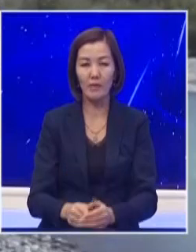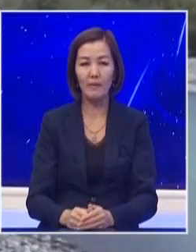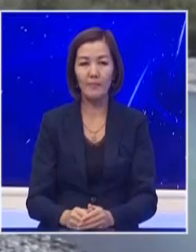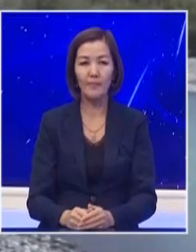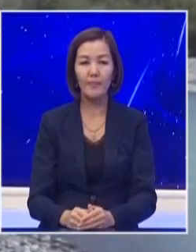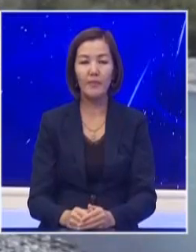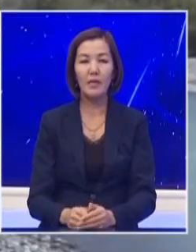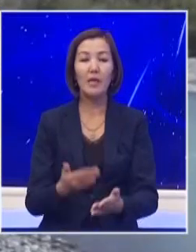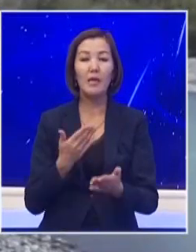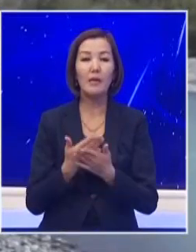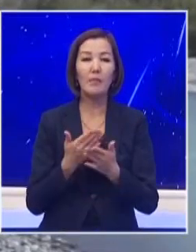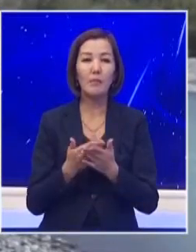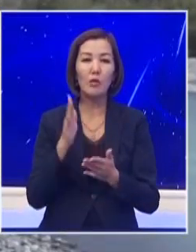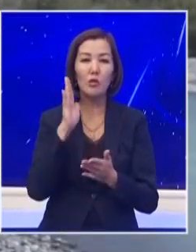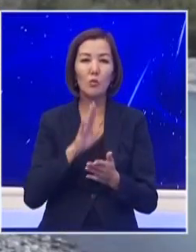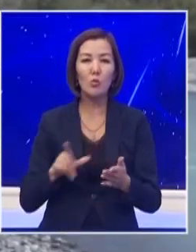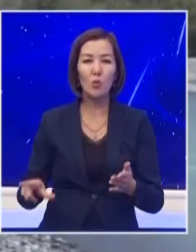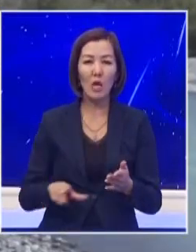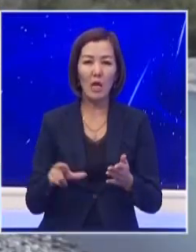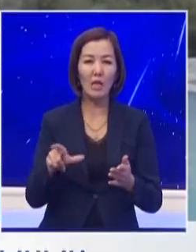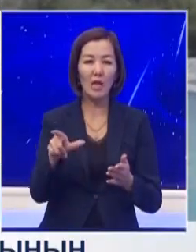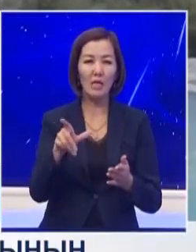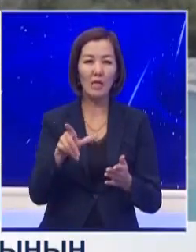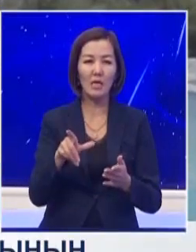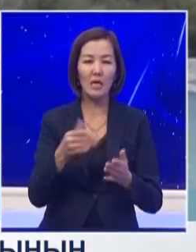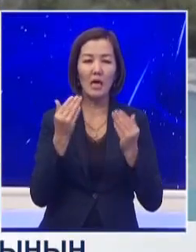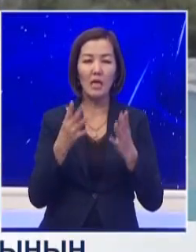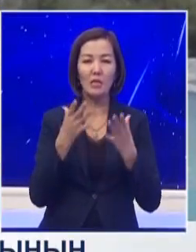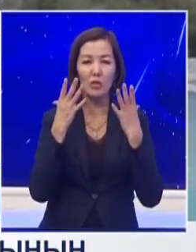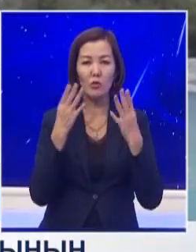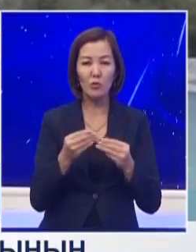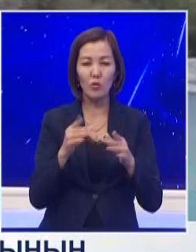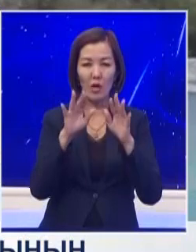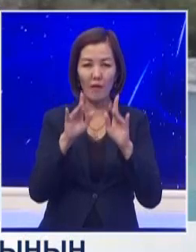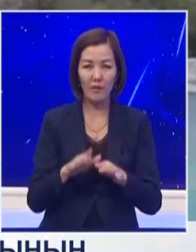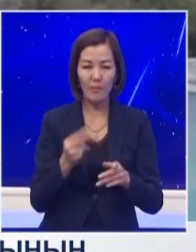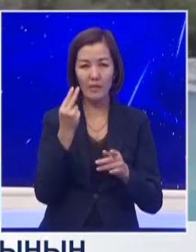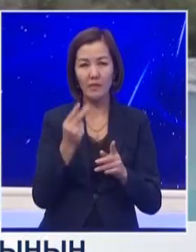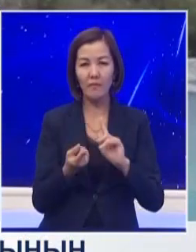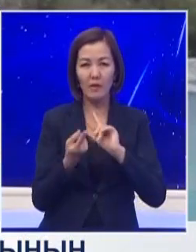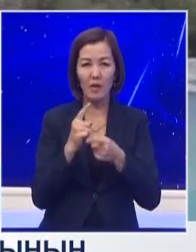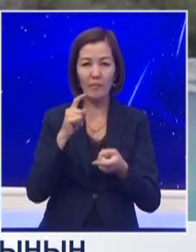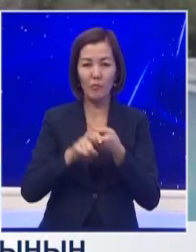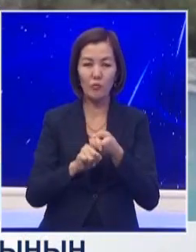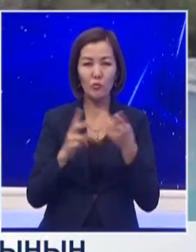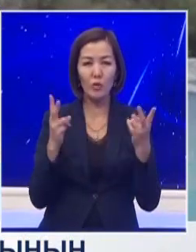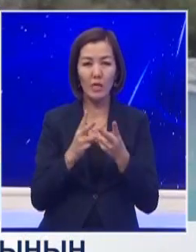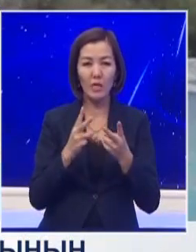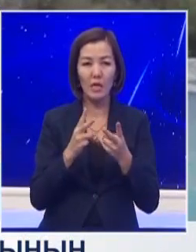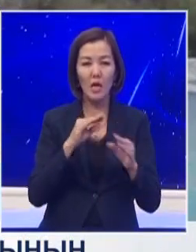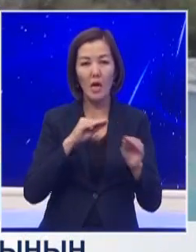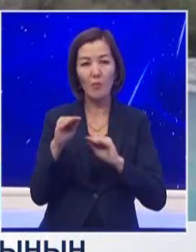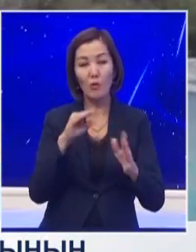Мынау каналды қазіргі заманауи автоматизациялау, одан кейін цифрландыру жаңағы құралдарын